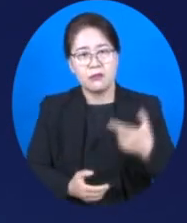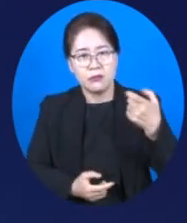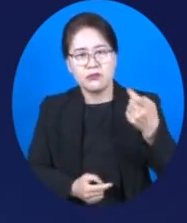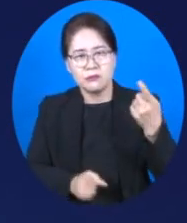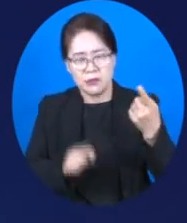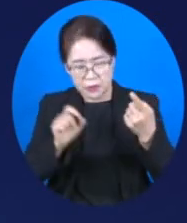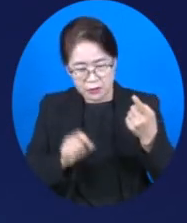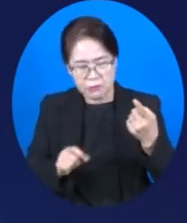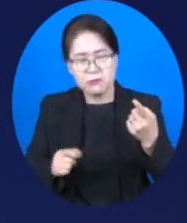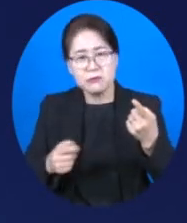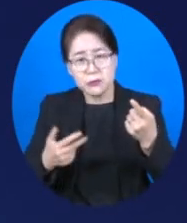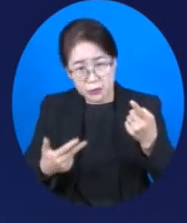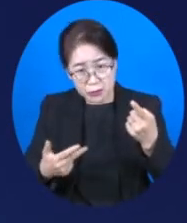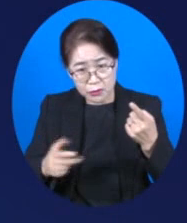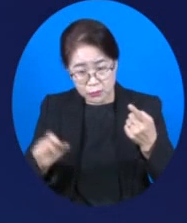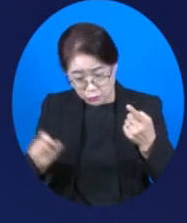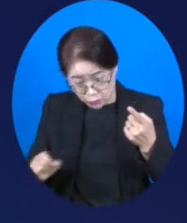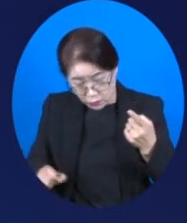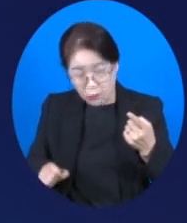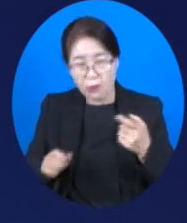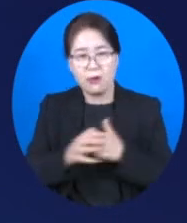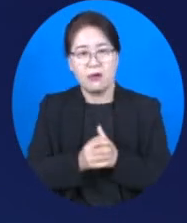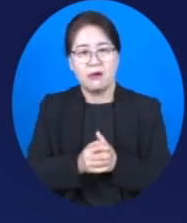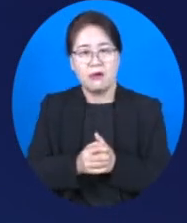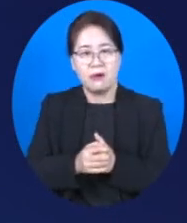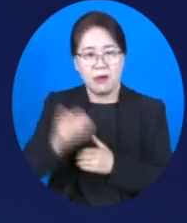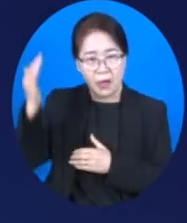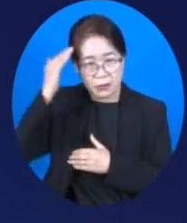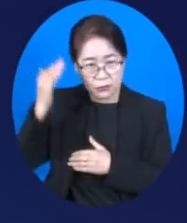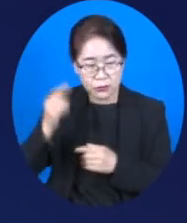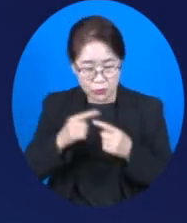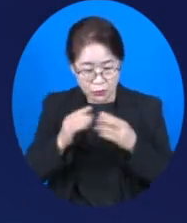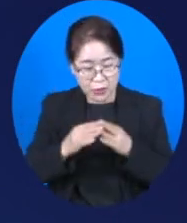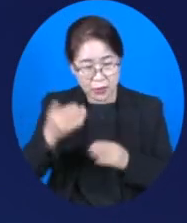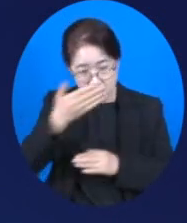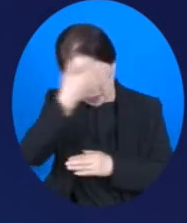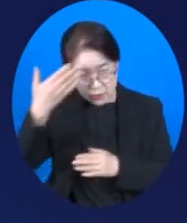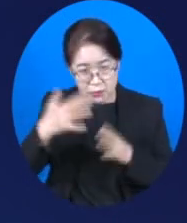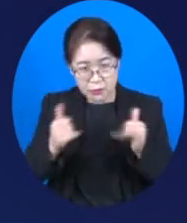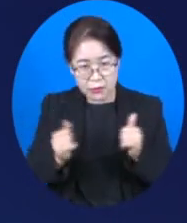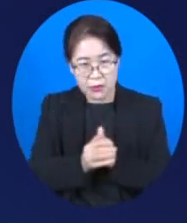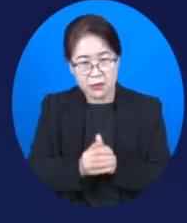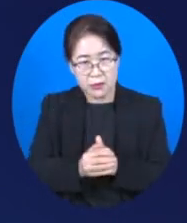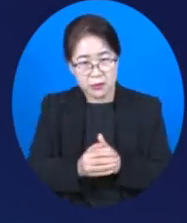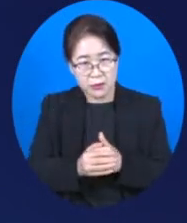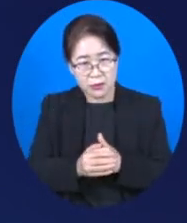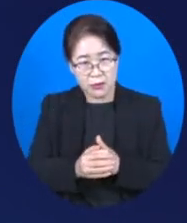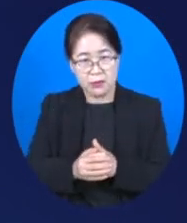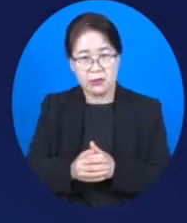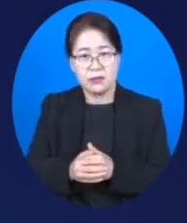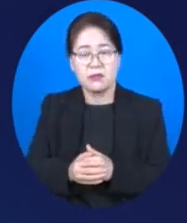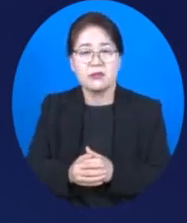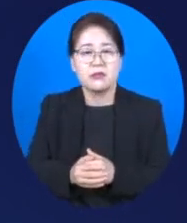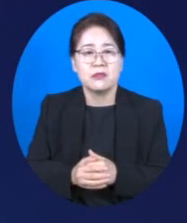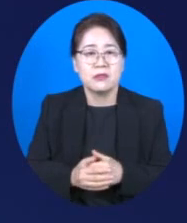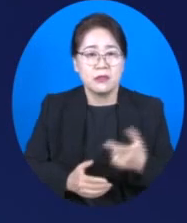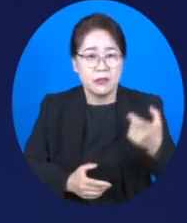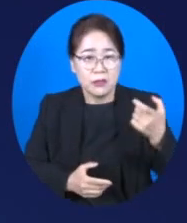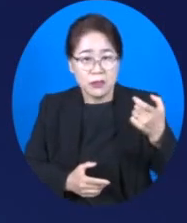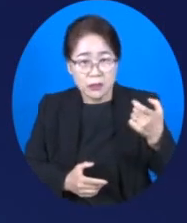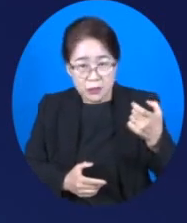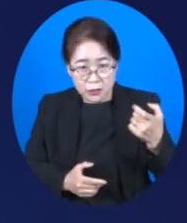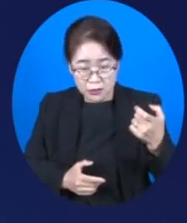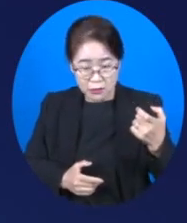61.7%나 되었습니다. 그러니까 한국교회 청년 10명 중에 6명은 성경 말씀대로 사는 것이